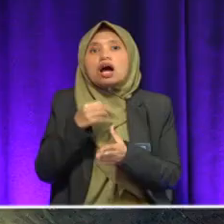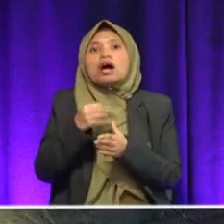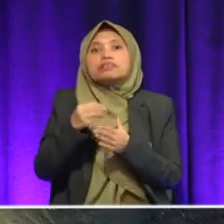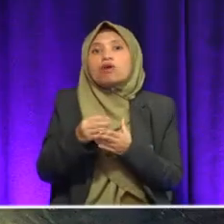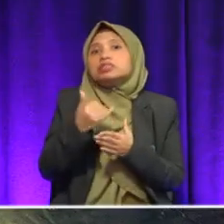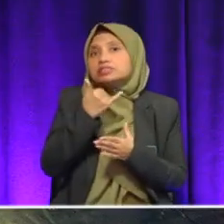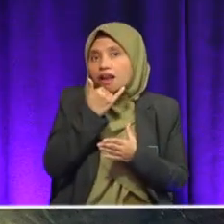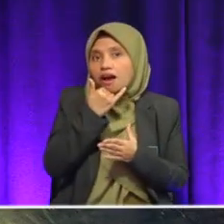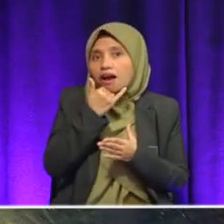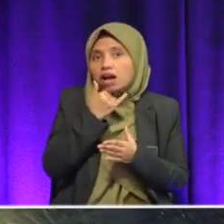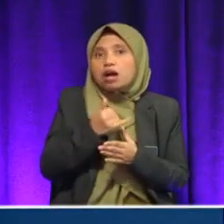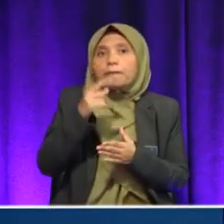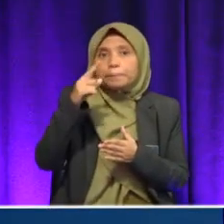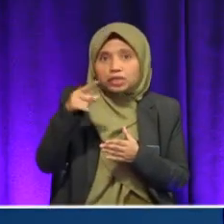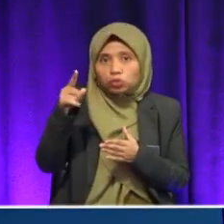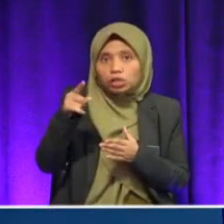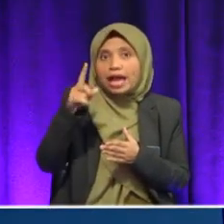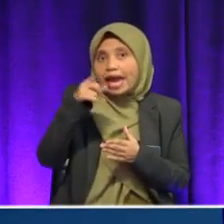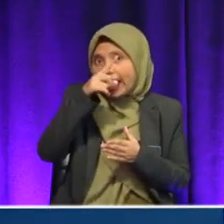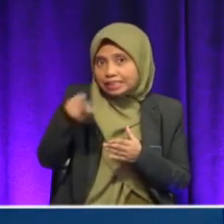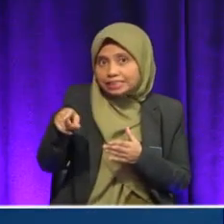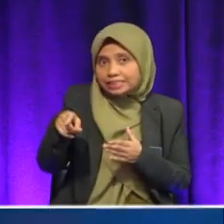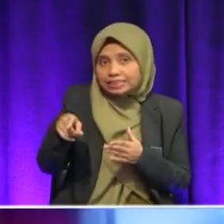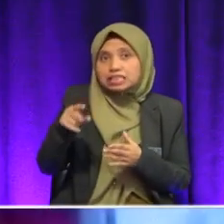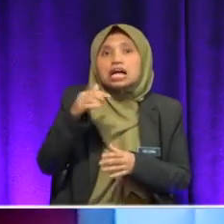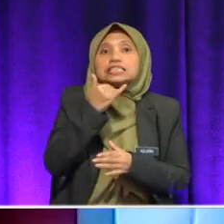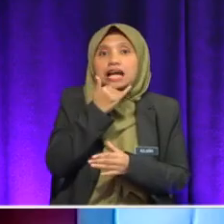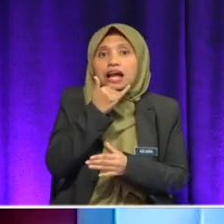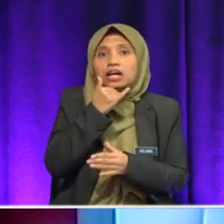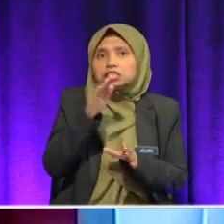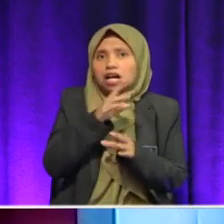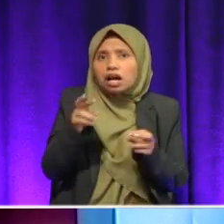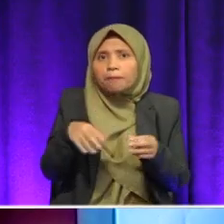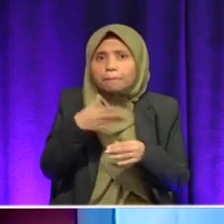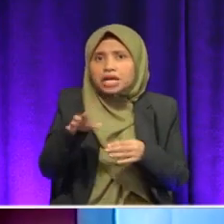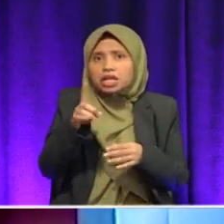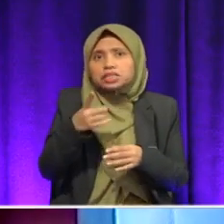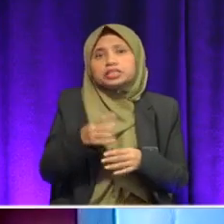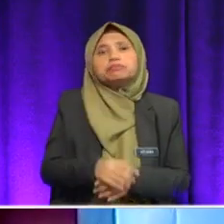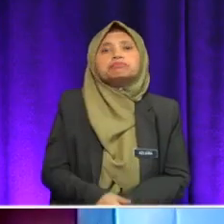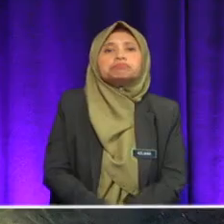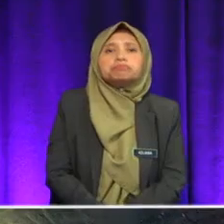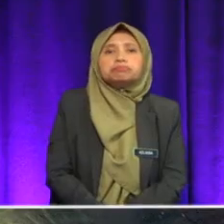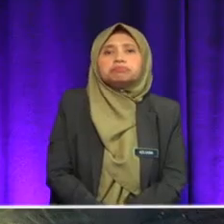yang salah tentang DX menunjukkan salah jangan tinggalkan waktu kosong baiklah